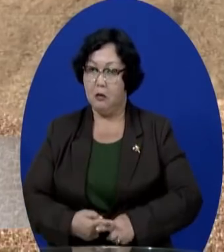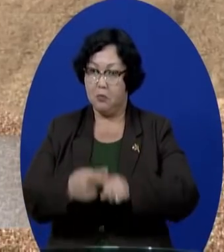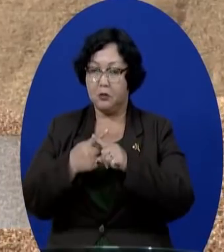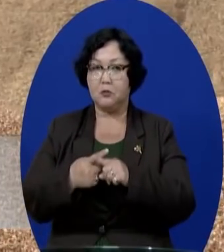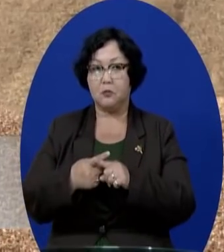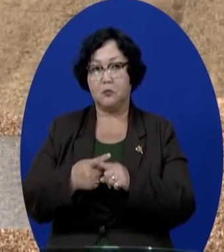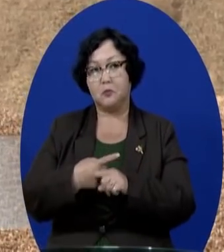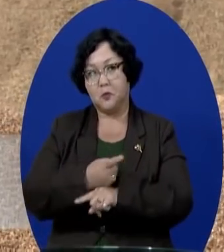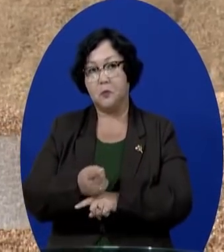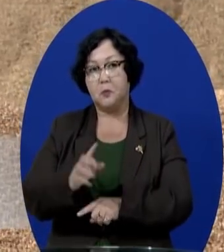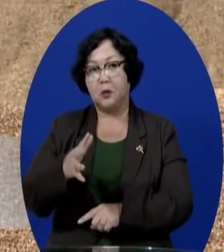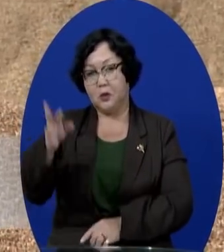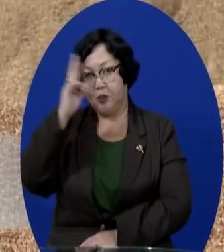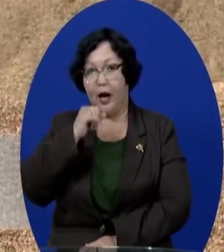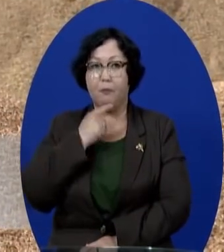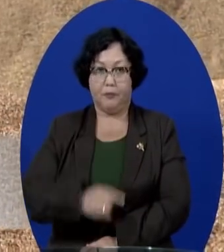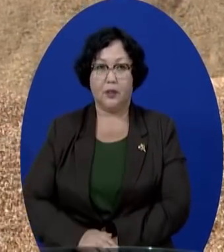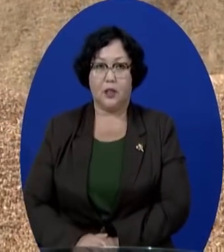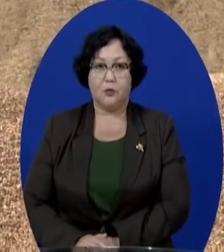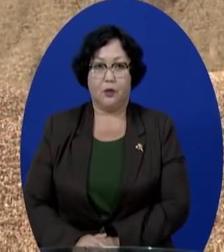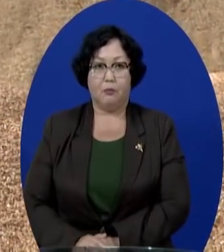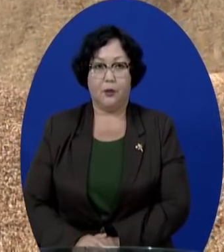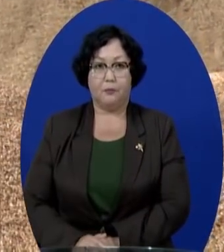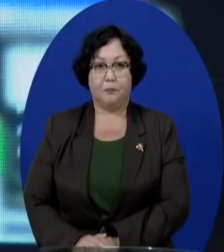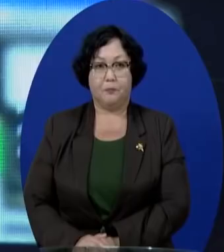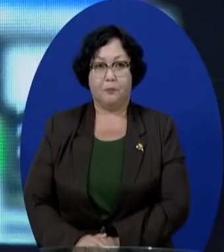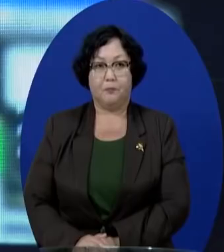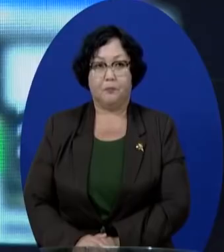байгаа гэж Харьяа Ямнаас хэлж байла.